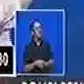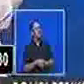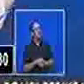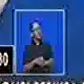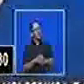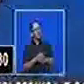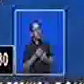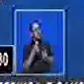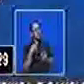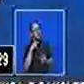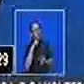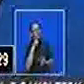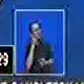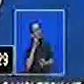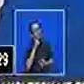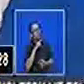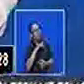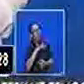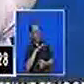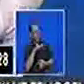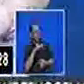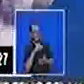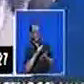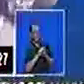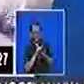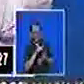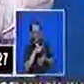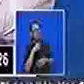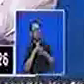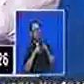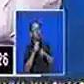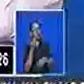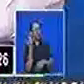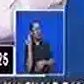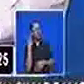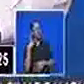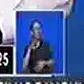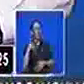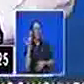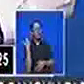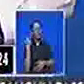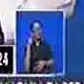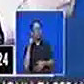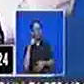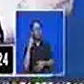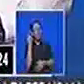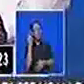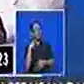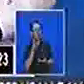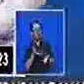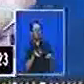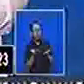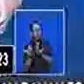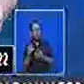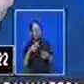Untuk air bersih, pemerintah tahun lalu sudah mencanangkan 1000 embung dan sudah dibangun. Itu